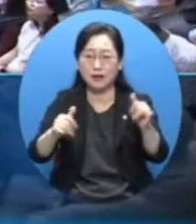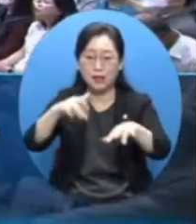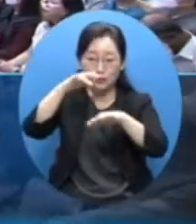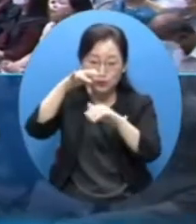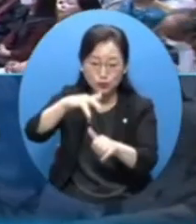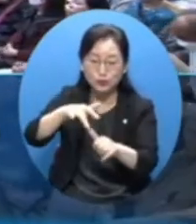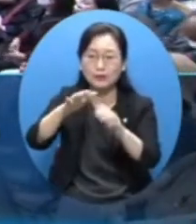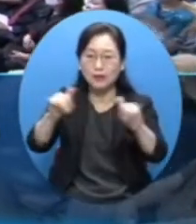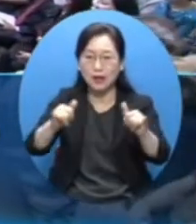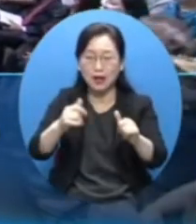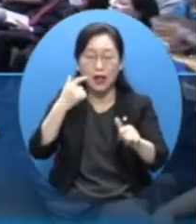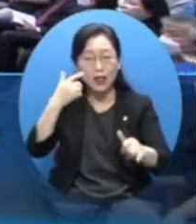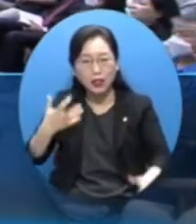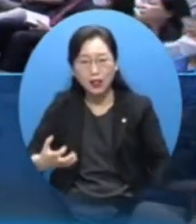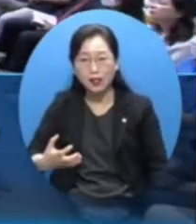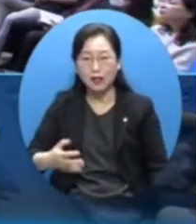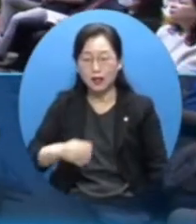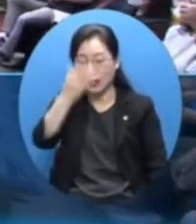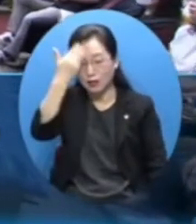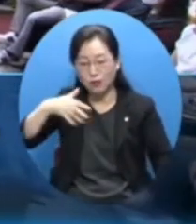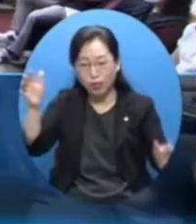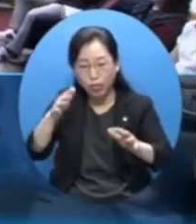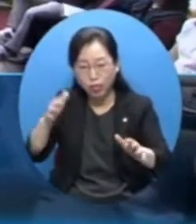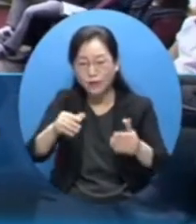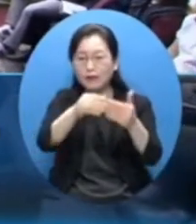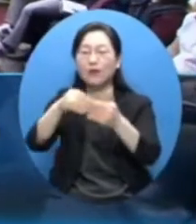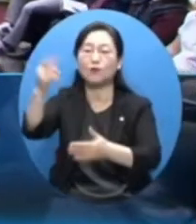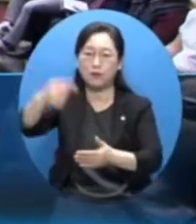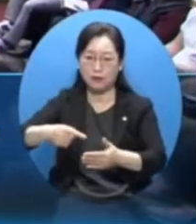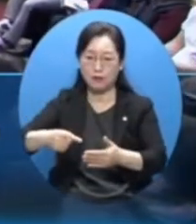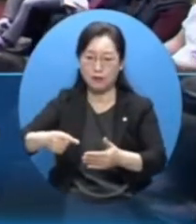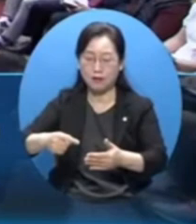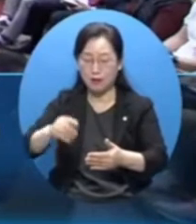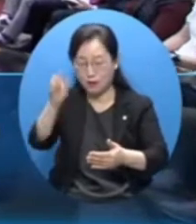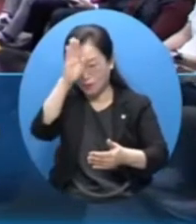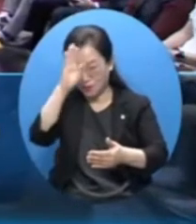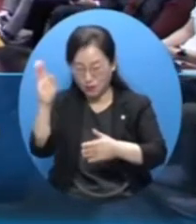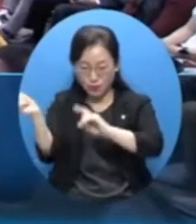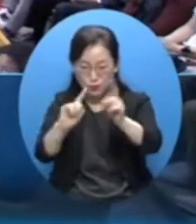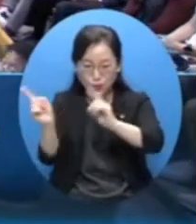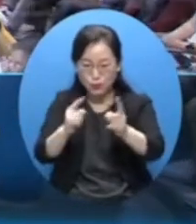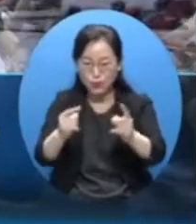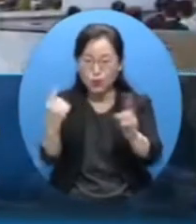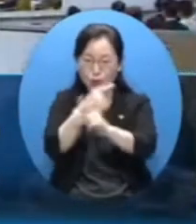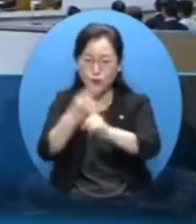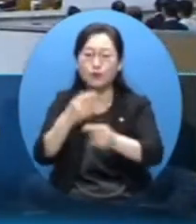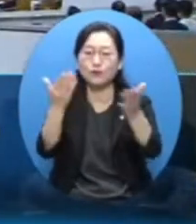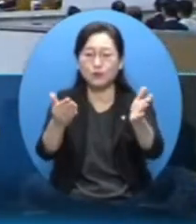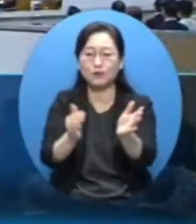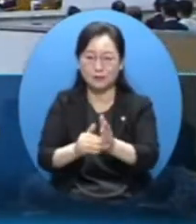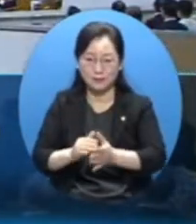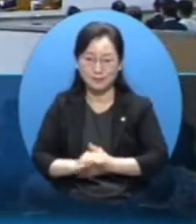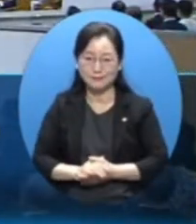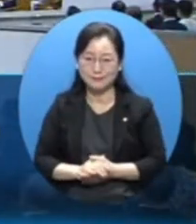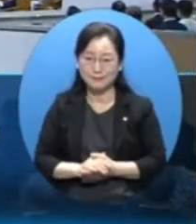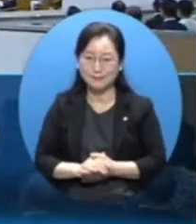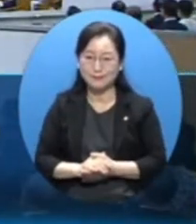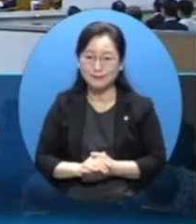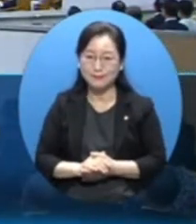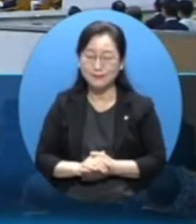귀신들린 자 간절하는 자 중보 변화들을 되려니 그들을 고치시더라 그들을 고치시더라